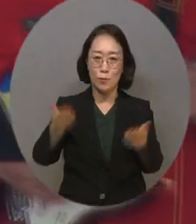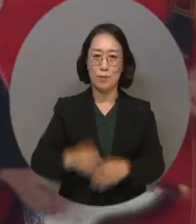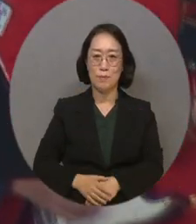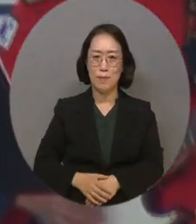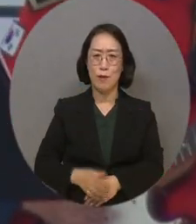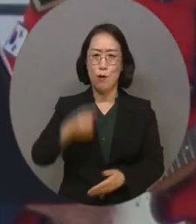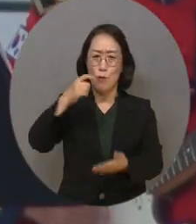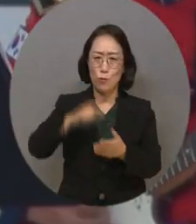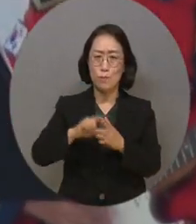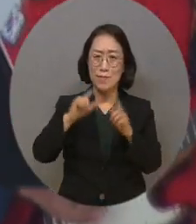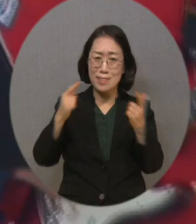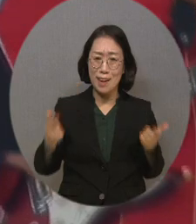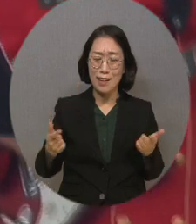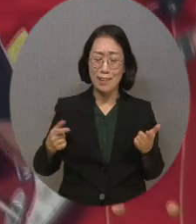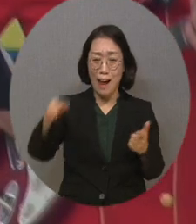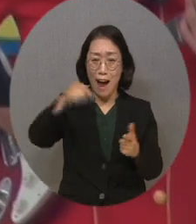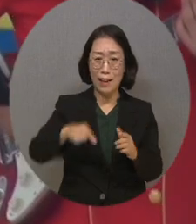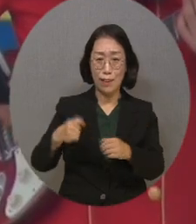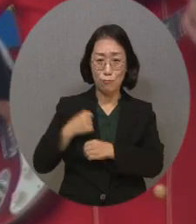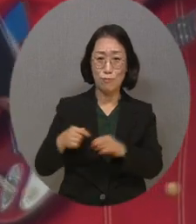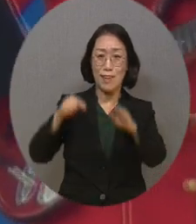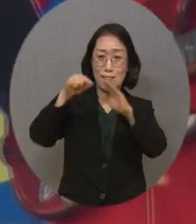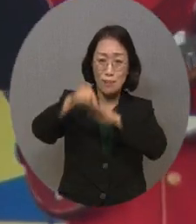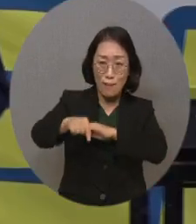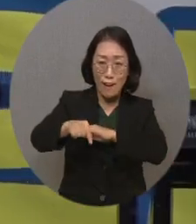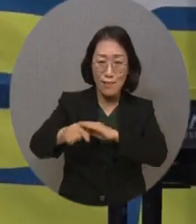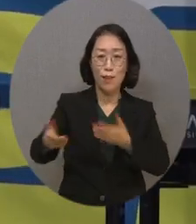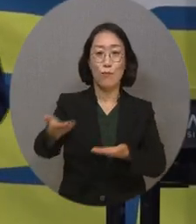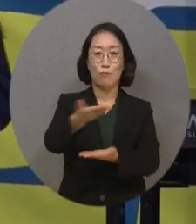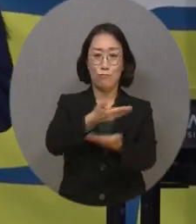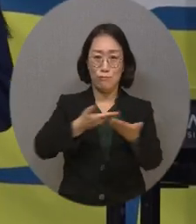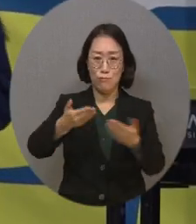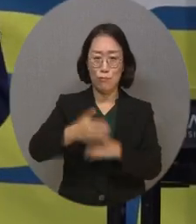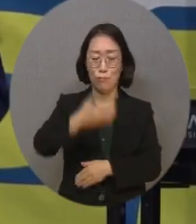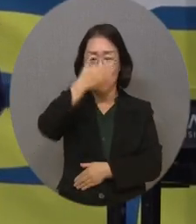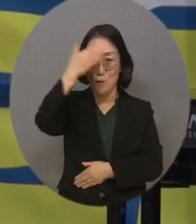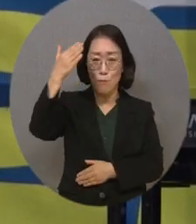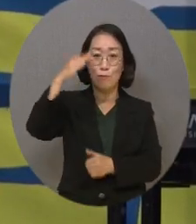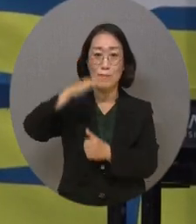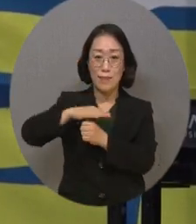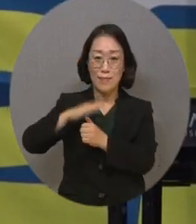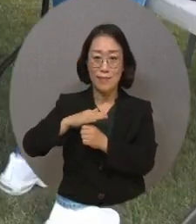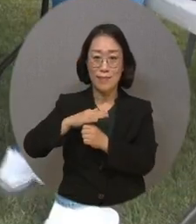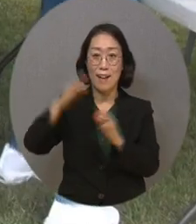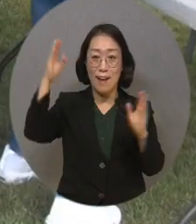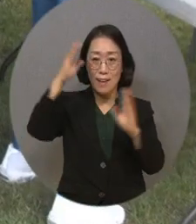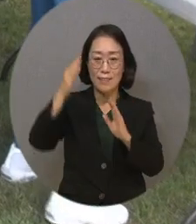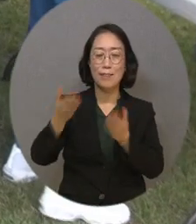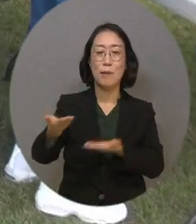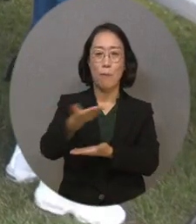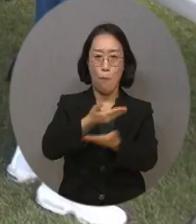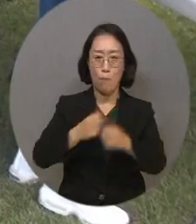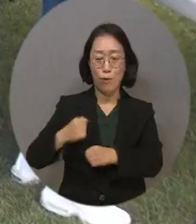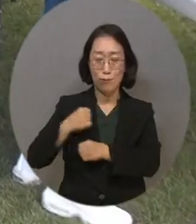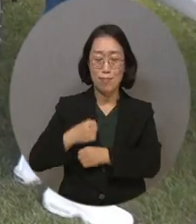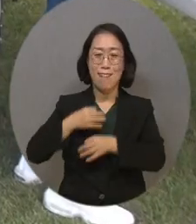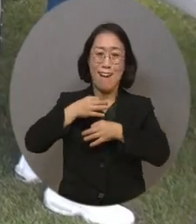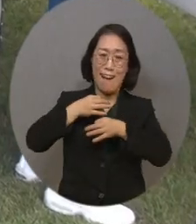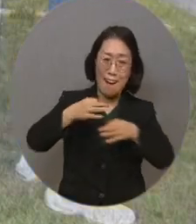쉽게 접할 수 없는 부대 연병장에서 펼쳐진 청소년들의 어울림마당. 장병들의